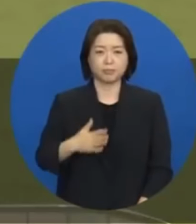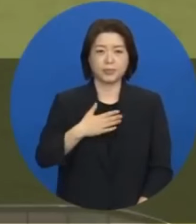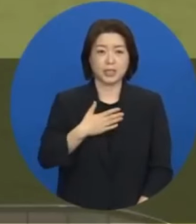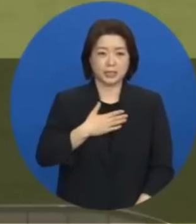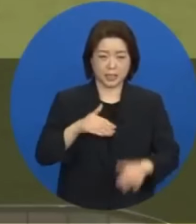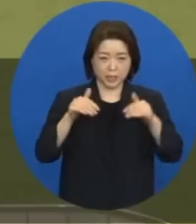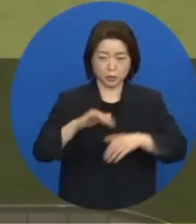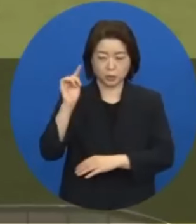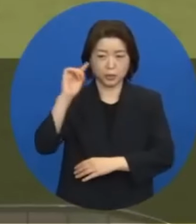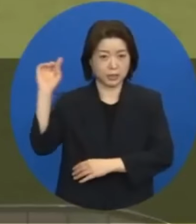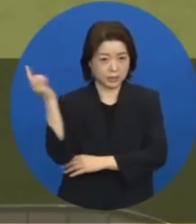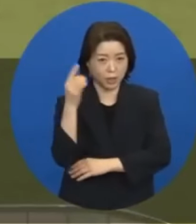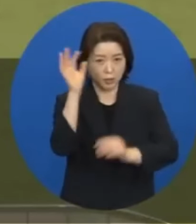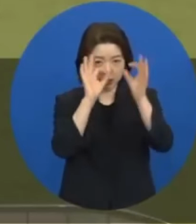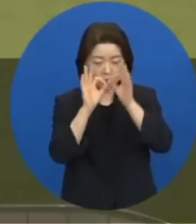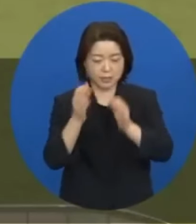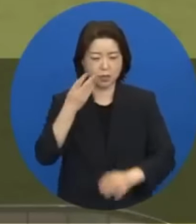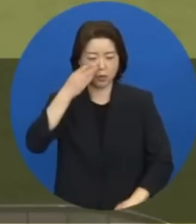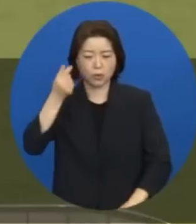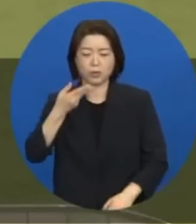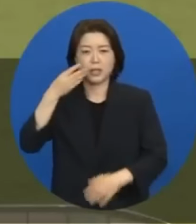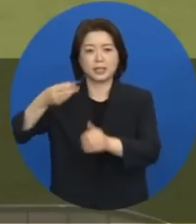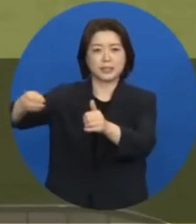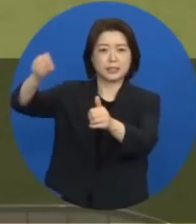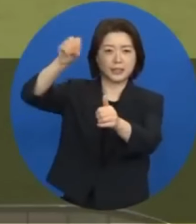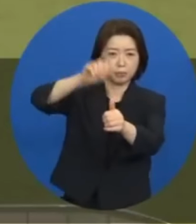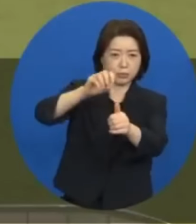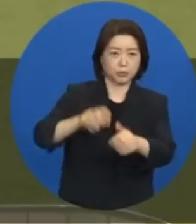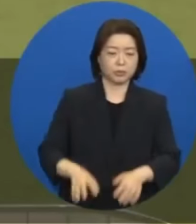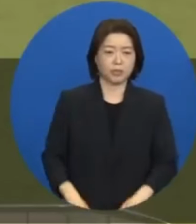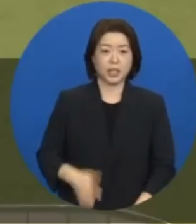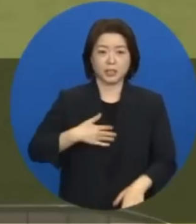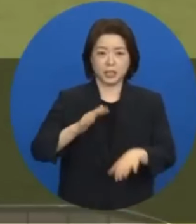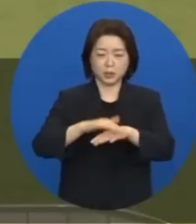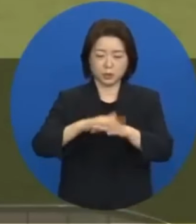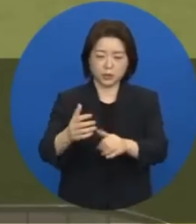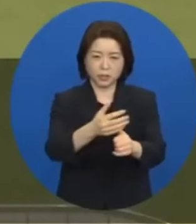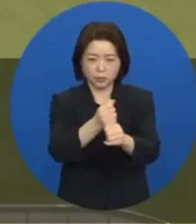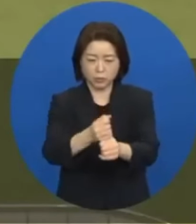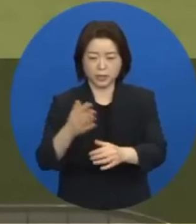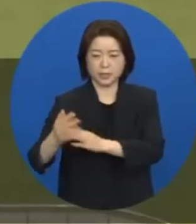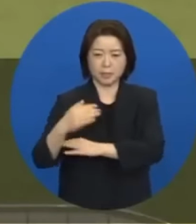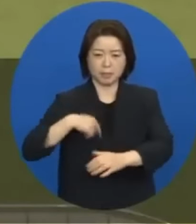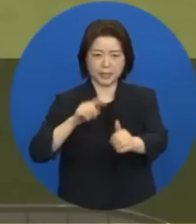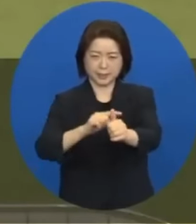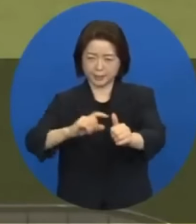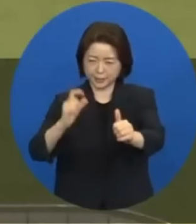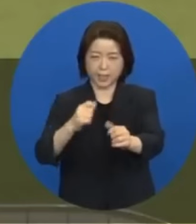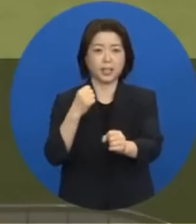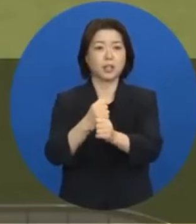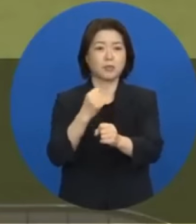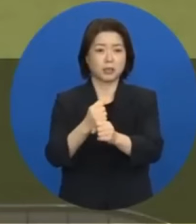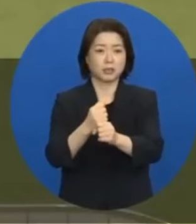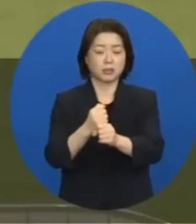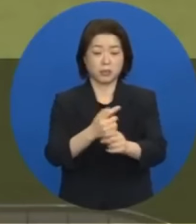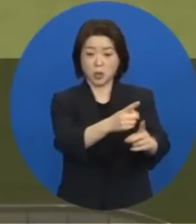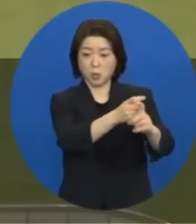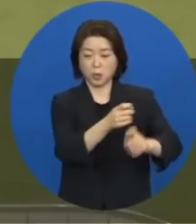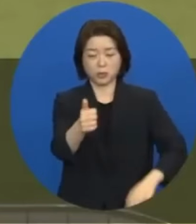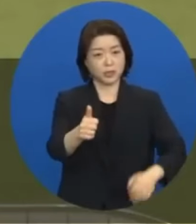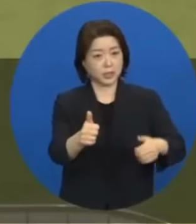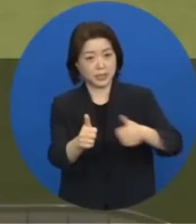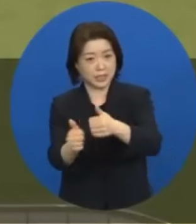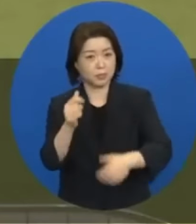내 거룩한 기름을 부어 주었다 내 손이 그를 붙들어주고 내 팔이 그를 강하게 할 것이다 원수들이 그를 이겨내지 못하며